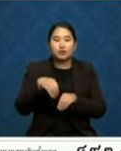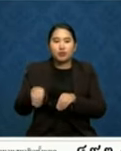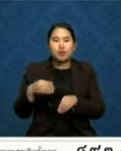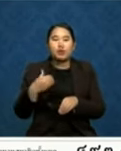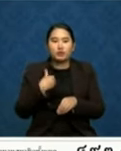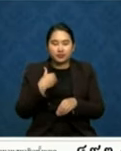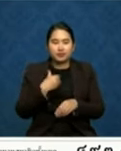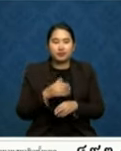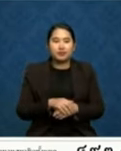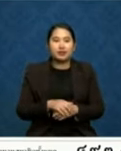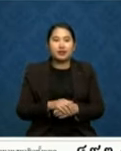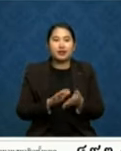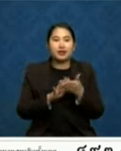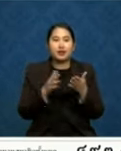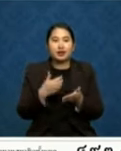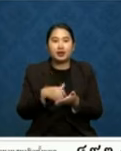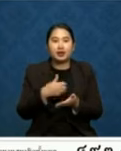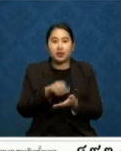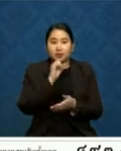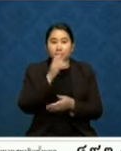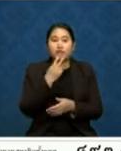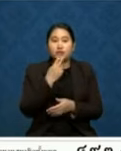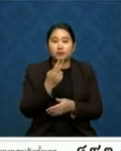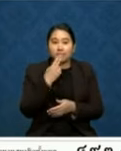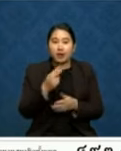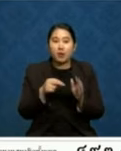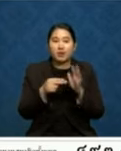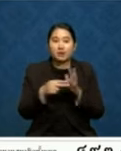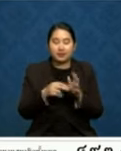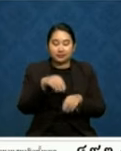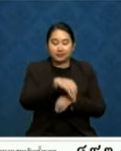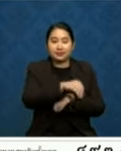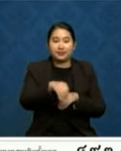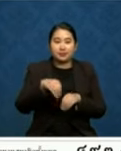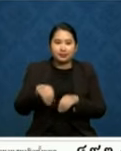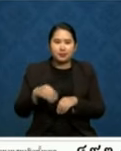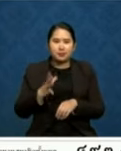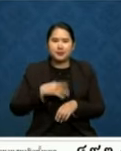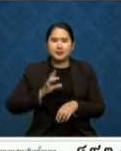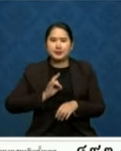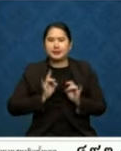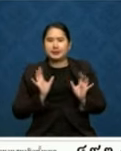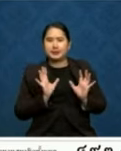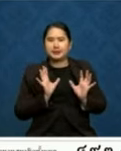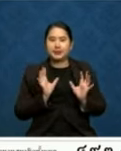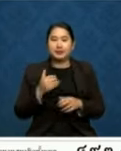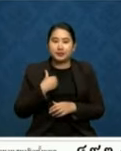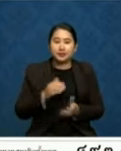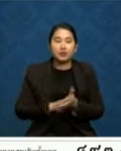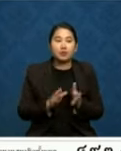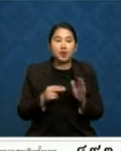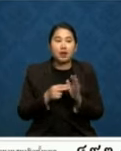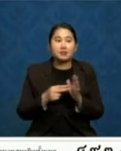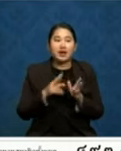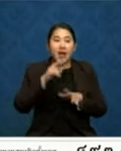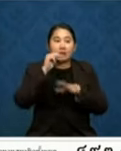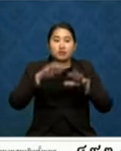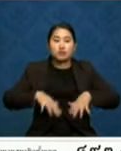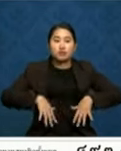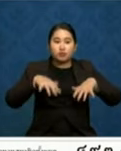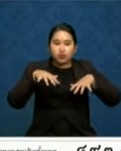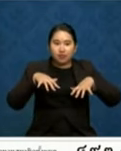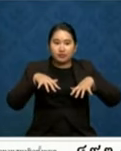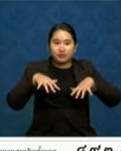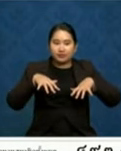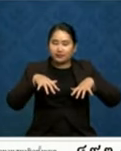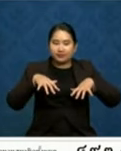เยอะมากปรากฏว่ายาสูบเนี่ยเป็นพืชที่เขาอาจจะรังเกียจหรือยังไงก็ตามเนี่ยเวลามันเกิดภัยพิบัติเนี่ยไม่